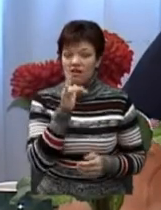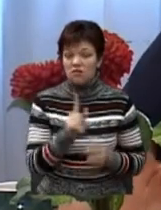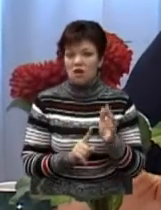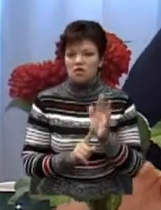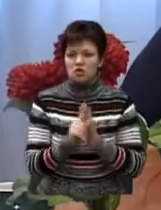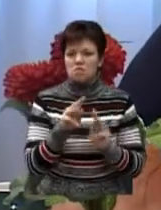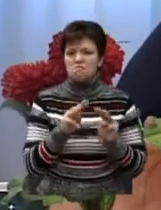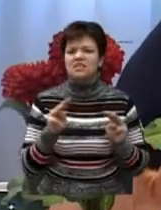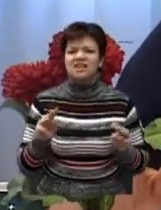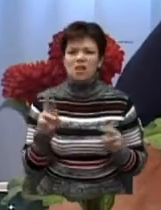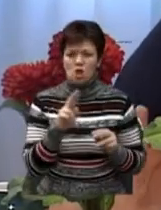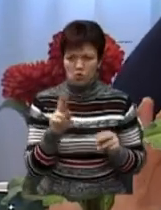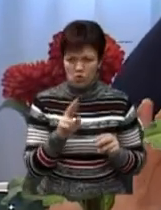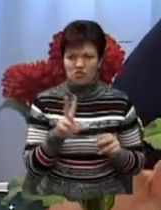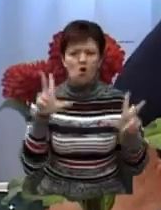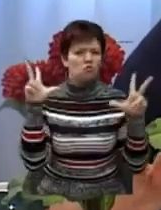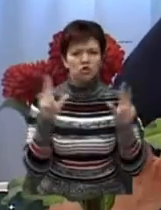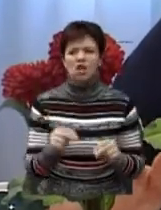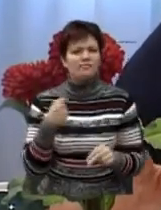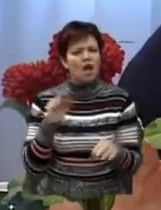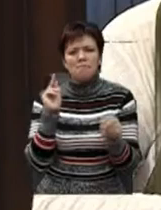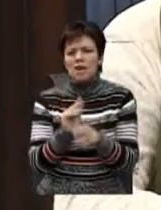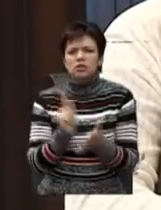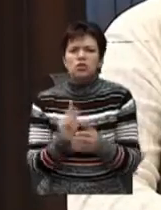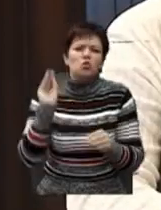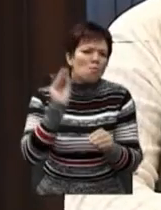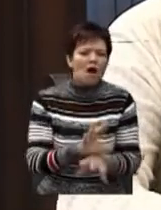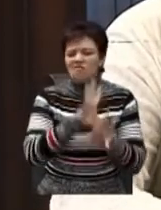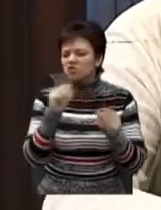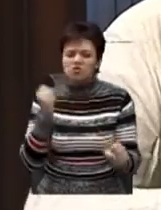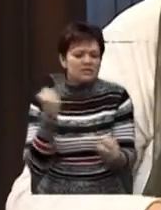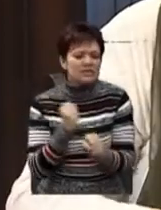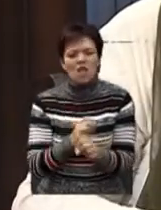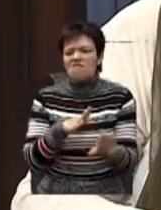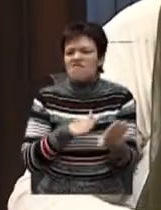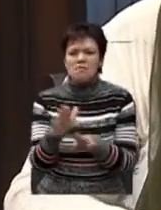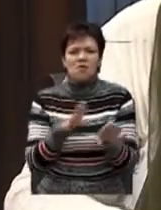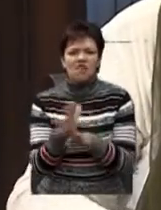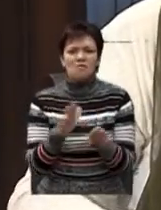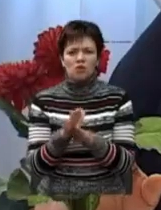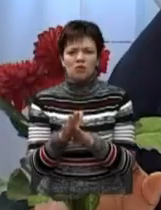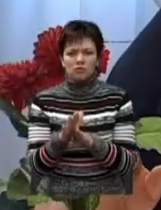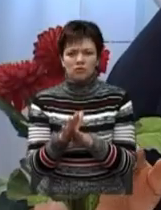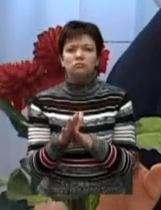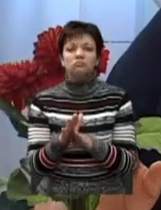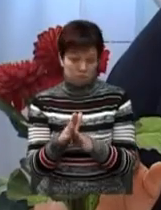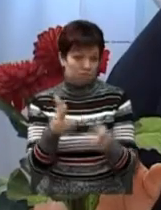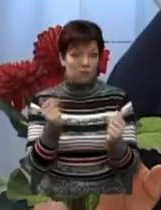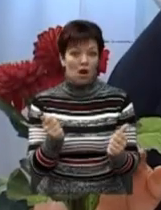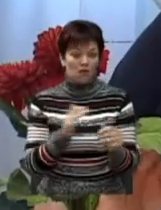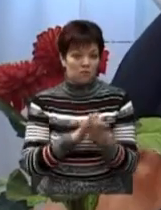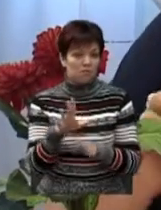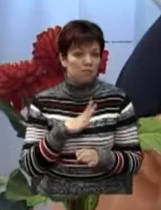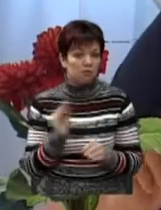я сделаю пенсию, я добавлю, люди будут жить, все нормально. Да, да. Он дал 50